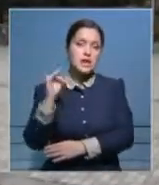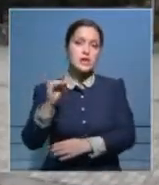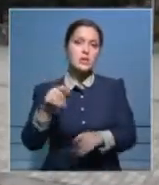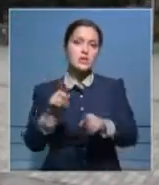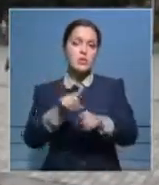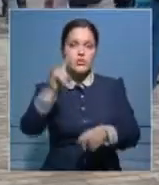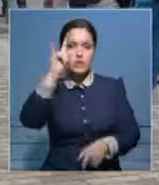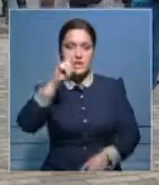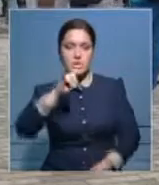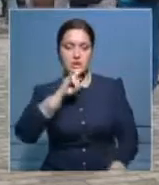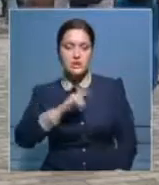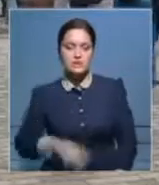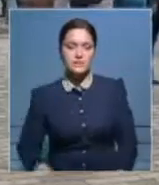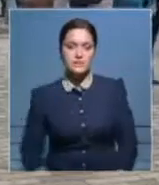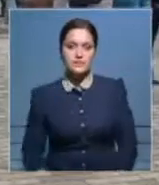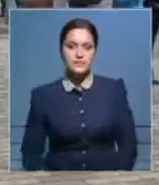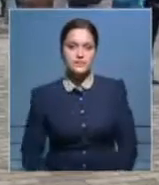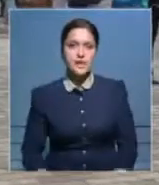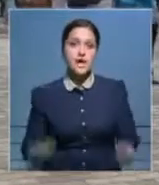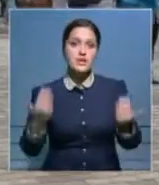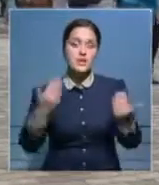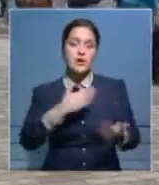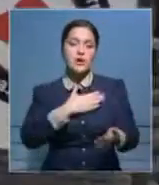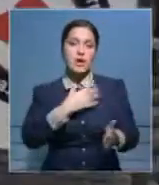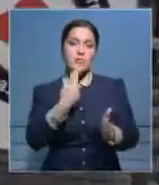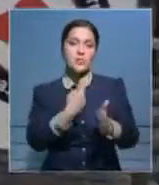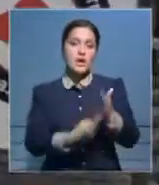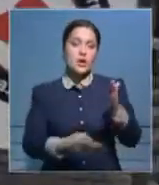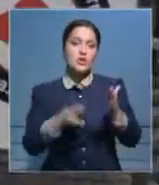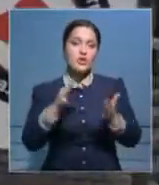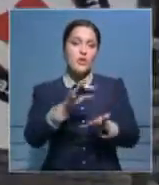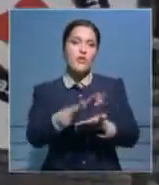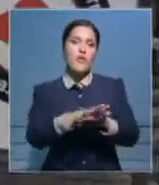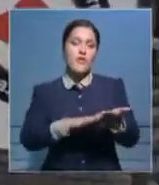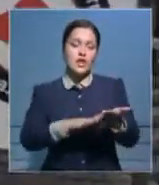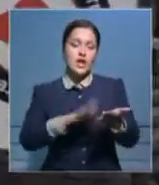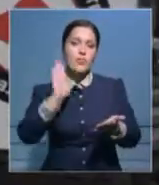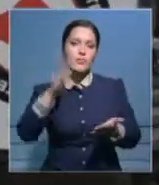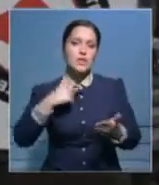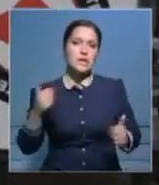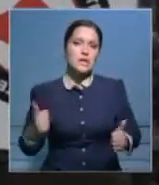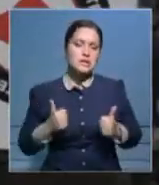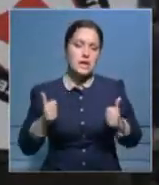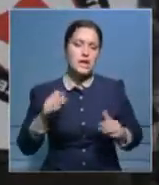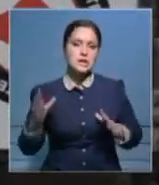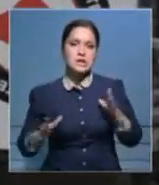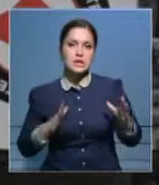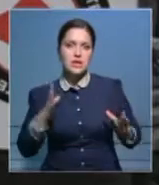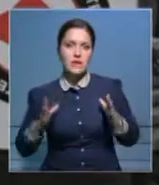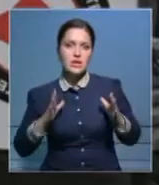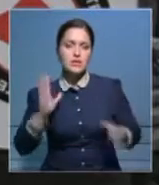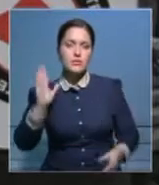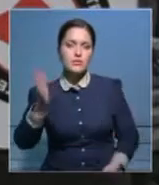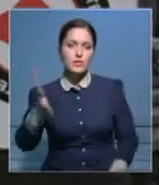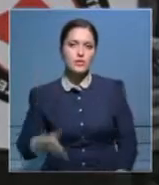чемпионом Казахстана. Сегодня проиграл, но в дальнейшем буду стараться, буду тренироваться, буду расти.